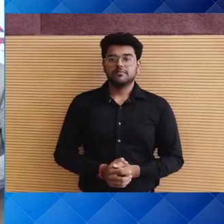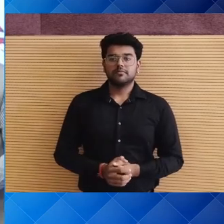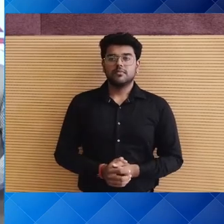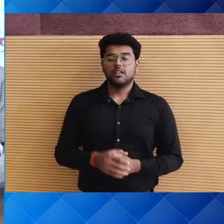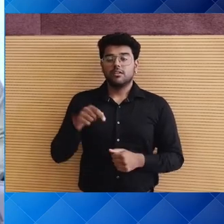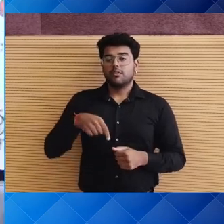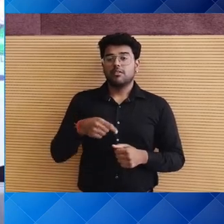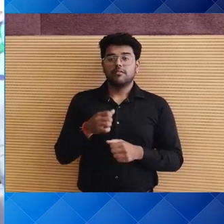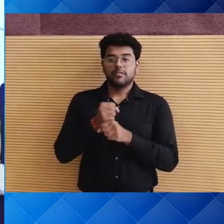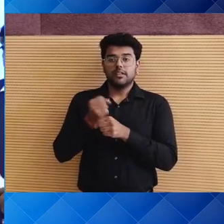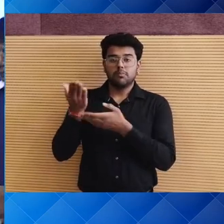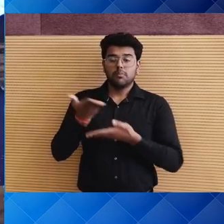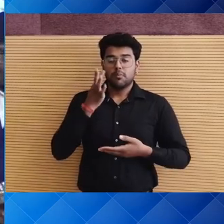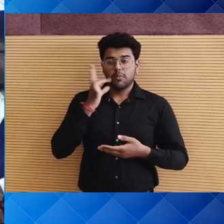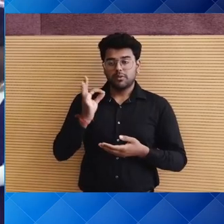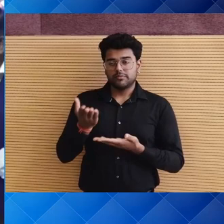हमारे मुख्य अतिथि महोदय,